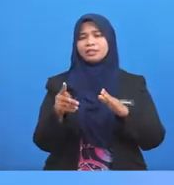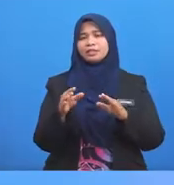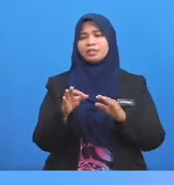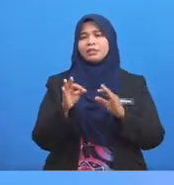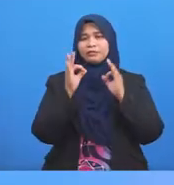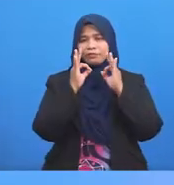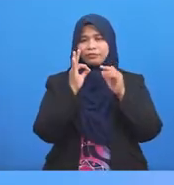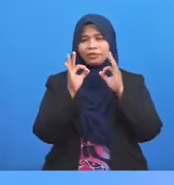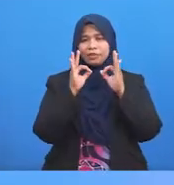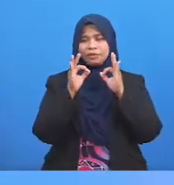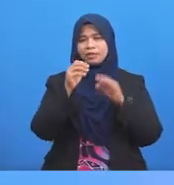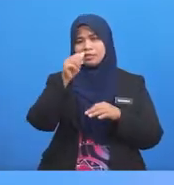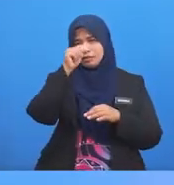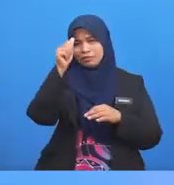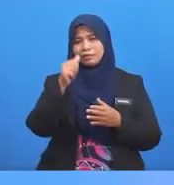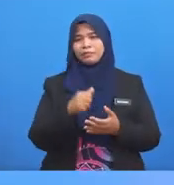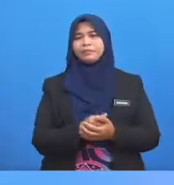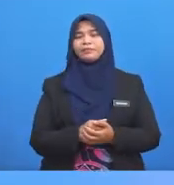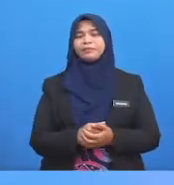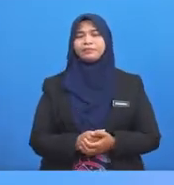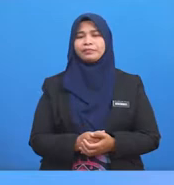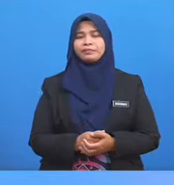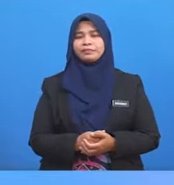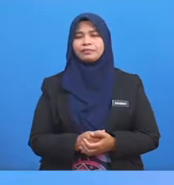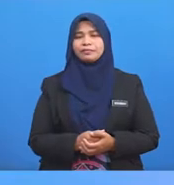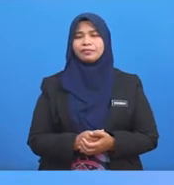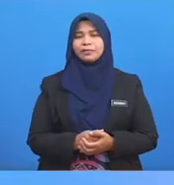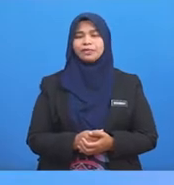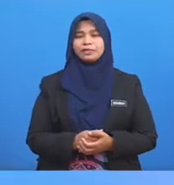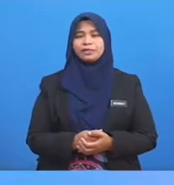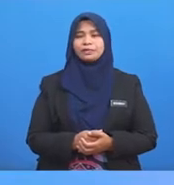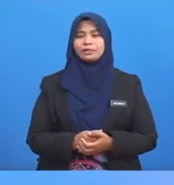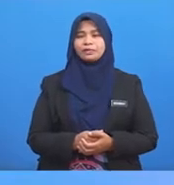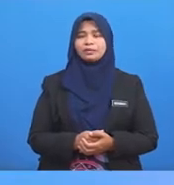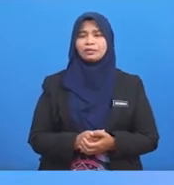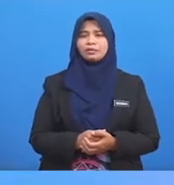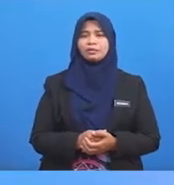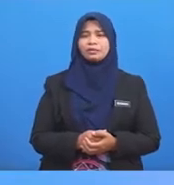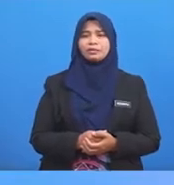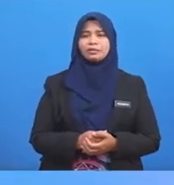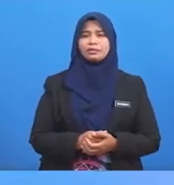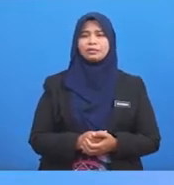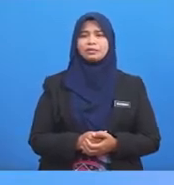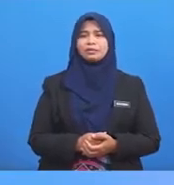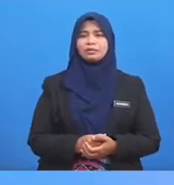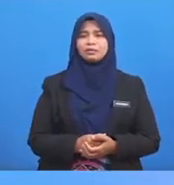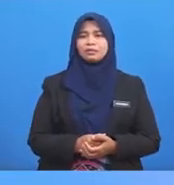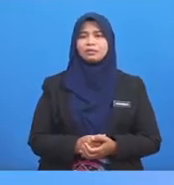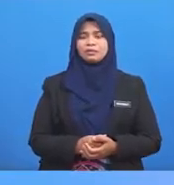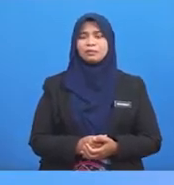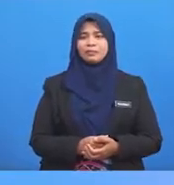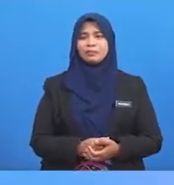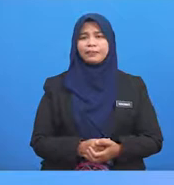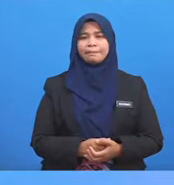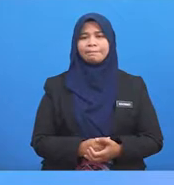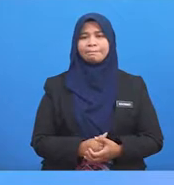dalam surah Al-Baqarah ayat 283 yang berbunyi: A'udzu